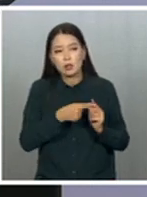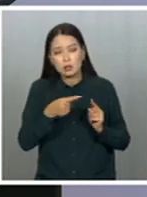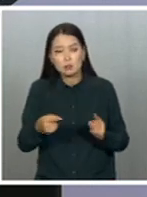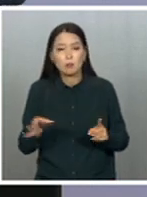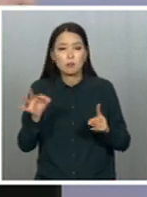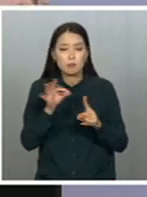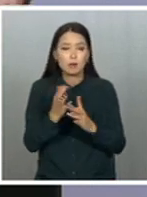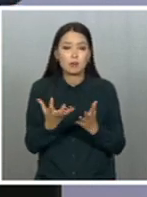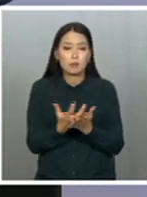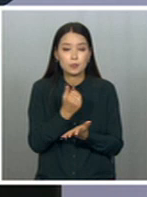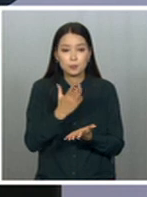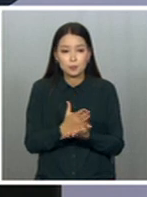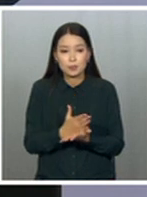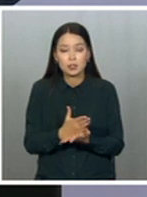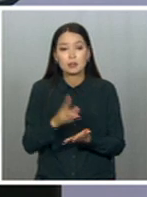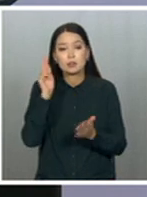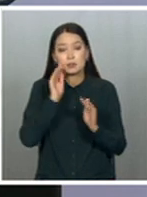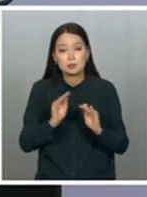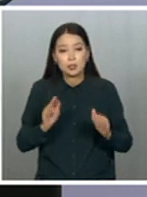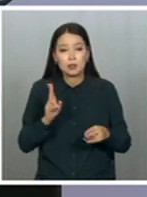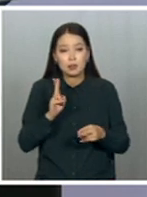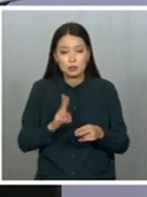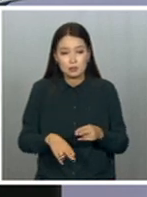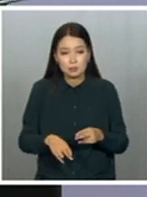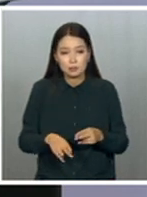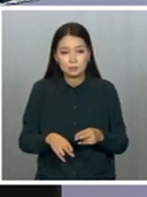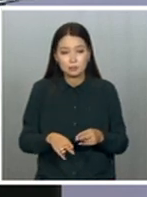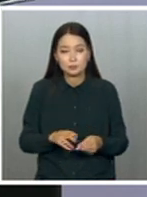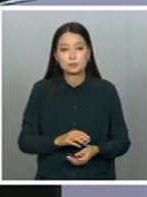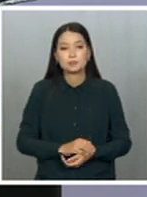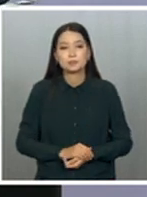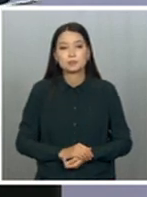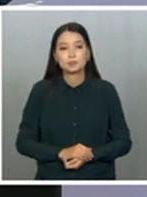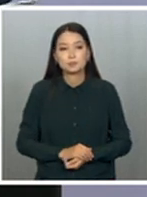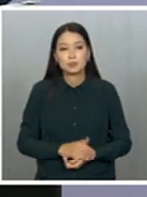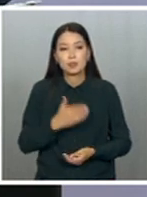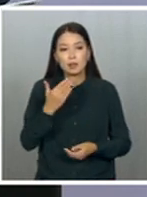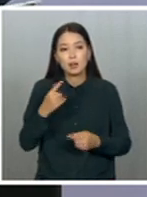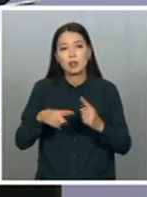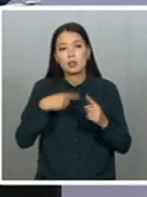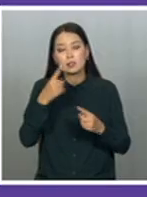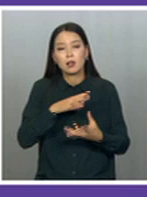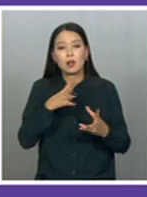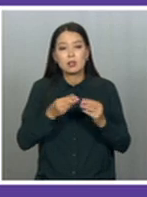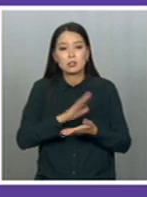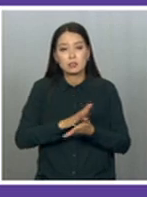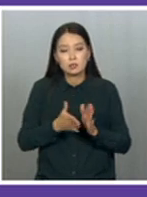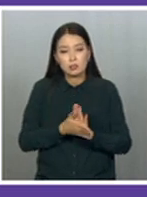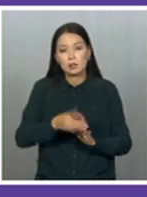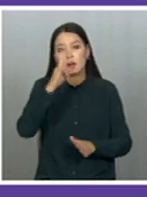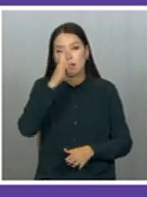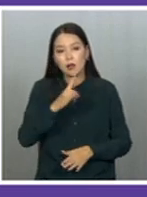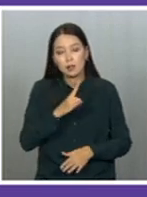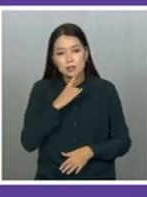белгіленді. Балалар, бүгінгі сабағымызды қорытындылау кезеңінде ерекше атап өткім келетін жағдай, Қазақстан